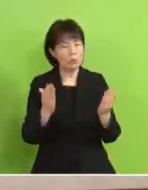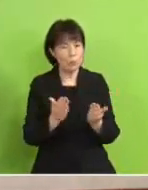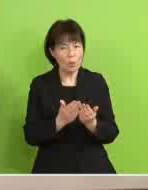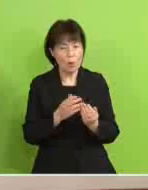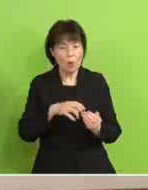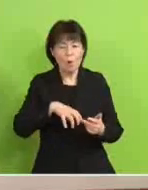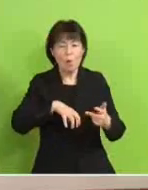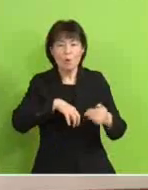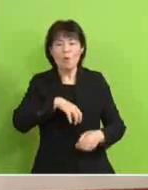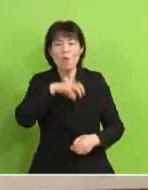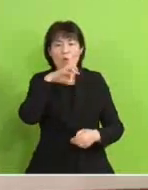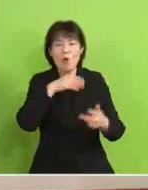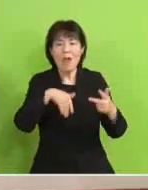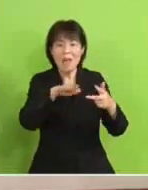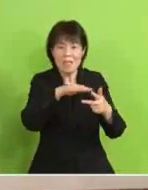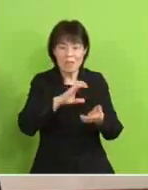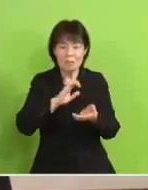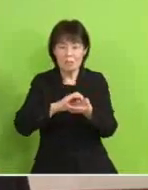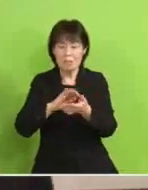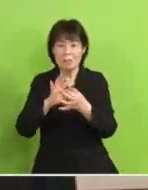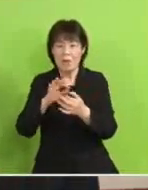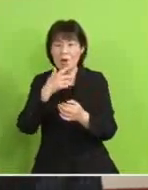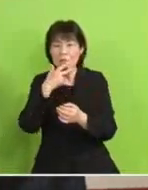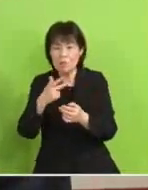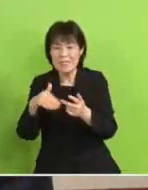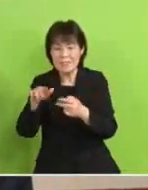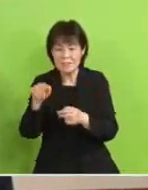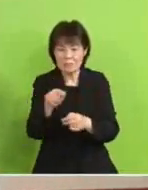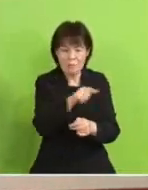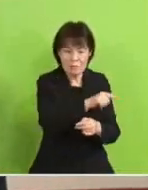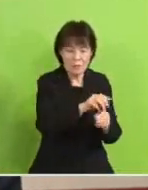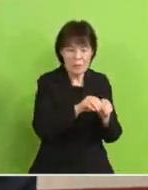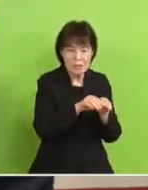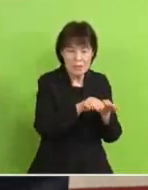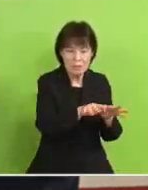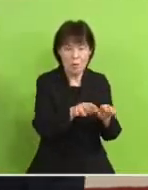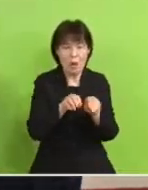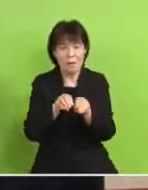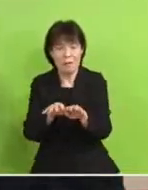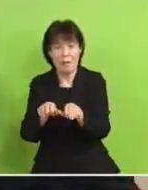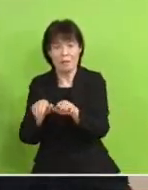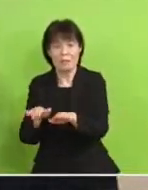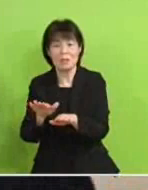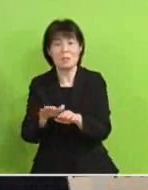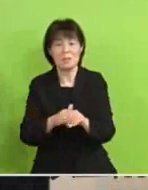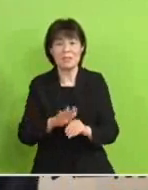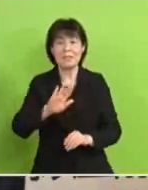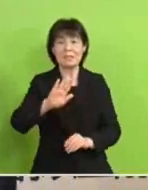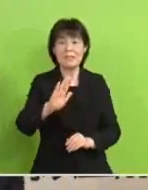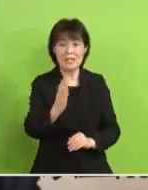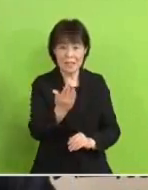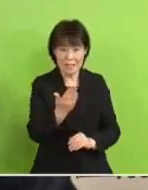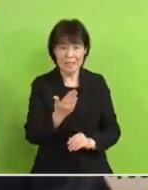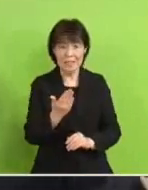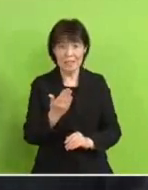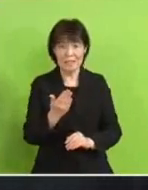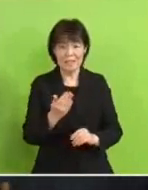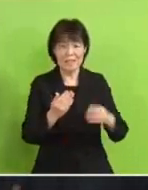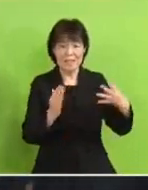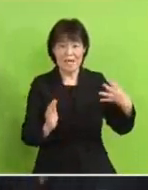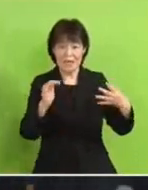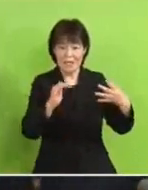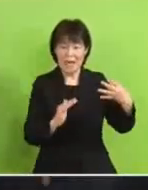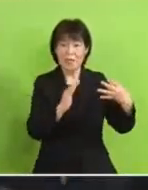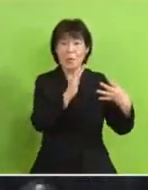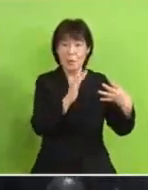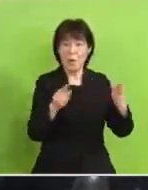が高齢者施設、医療機関、福祉施設へと広がっています。ただし第4波